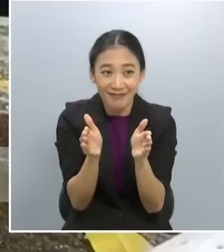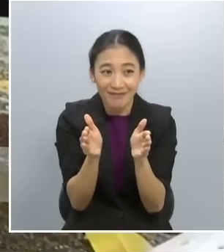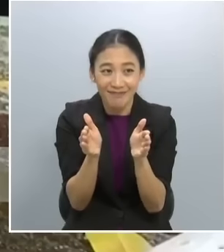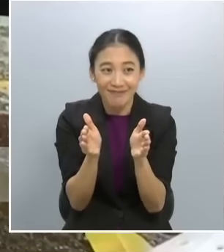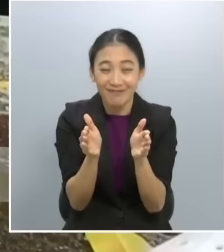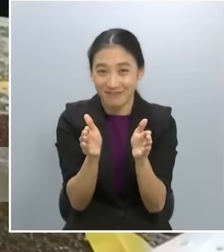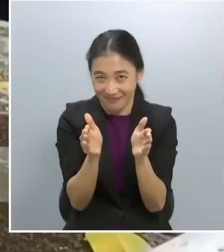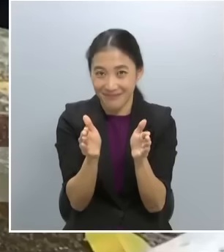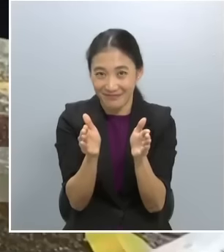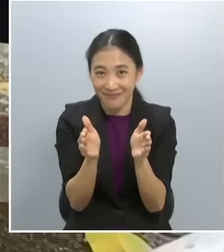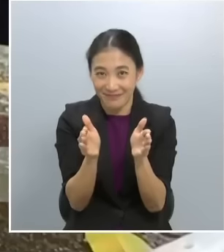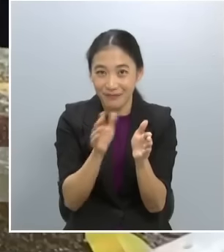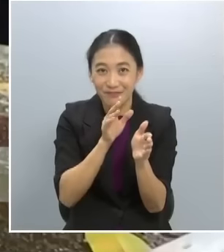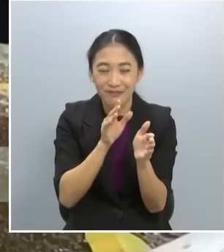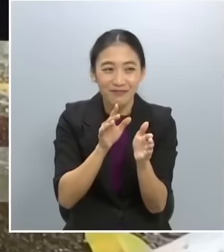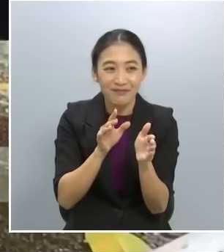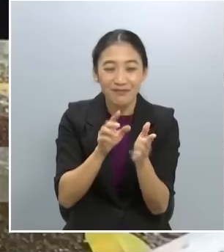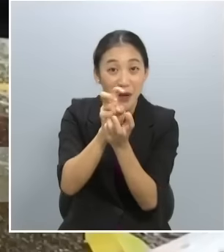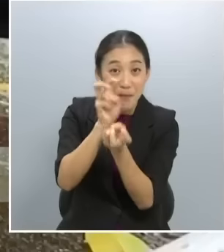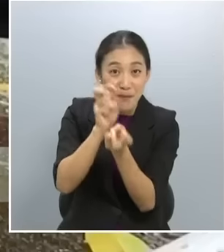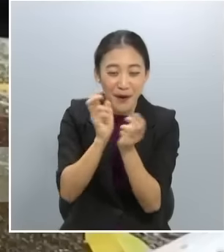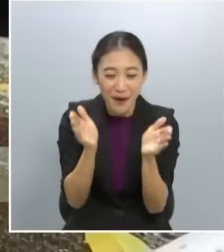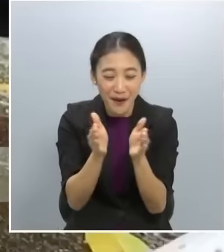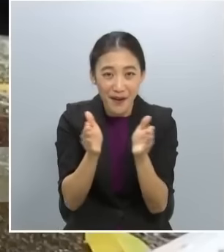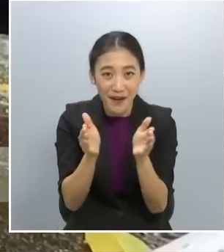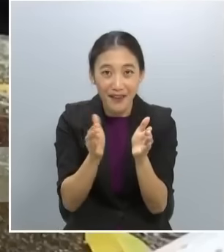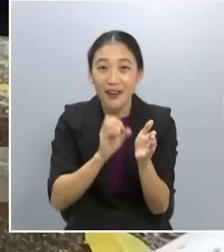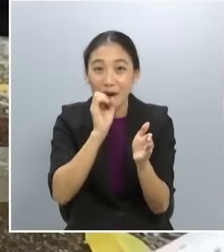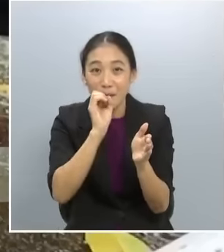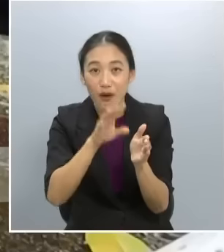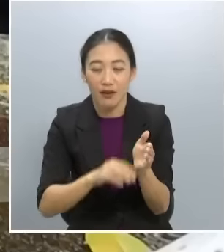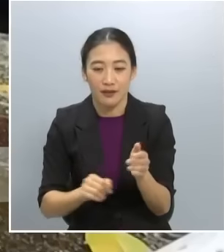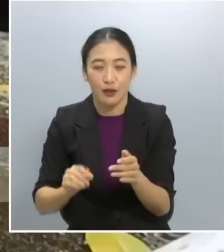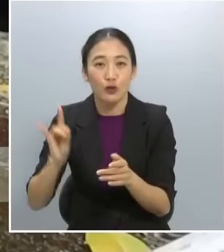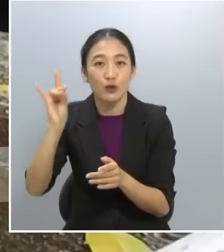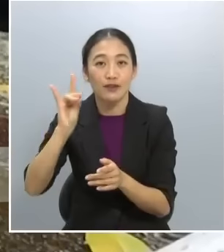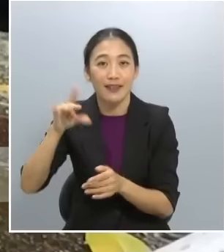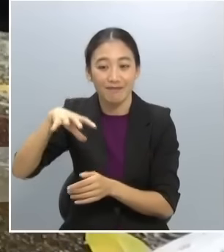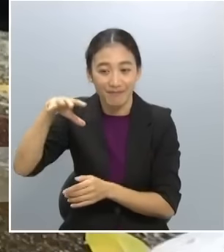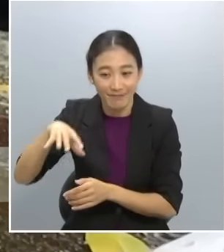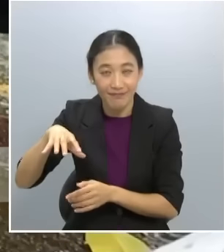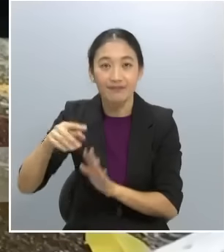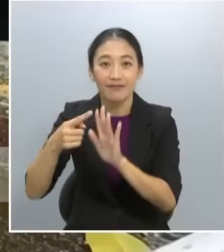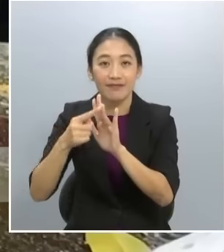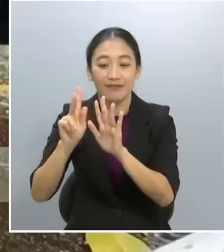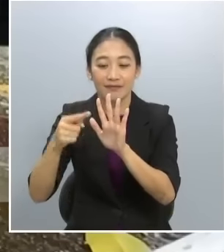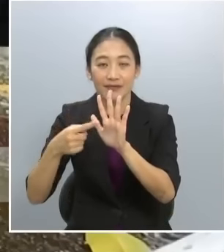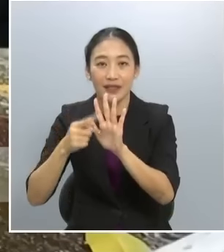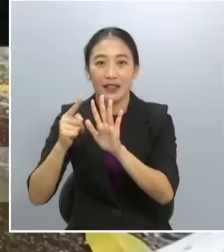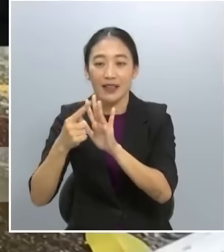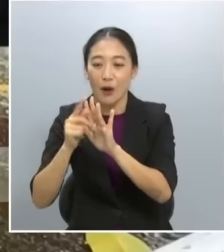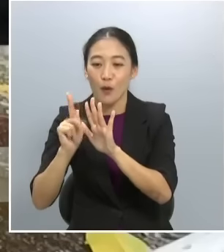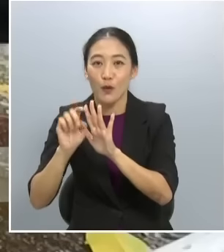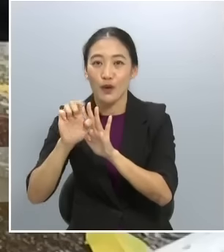ริงๆเมื่อวานนี้บอกไปแล้วนะครับว่าทางสวนสัตว์เปิดเขาเขียวเขาฝากผมมาแจ้งมันมีเวลานอนเป็นหลักเพราะมันยังเด็ก